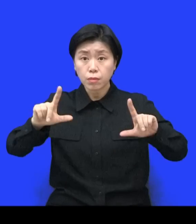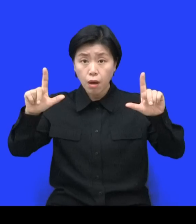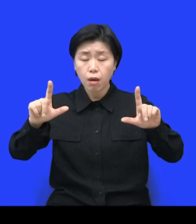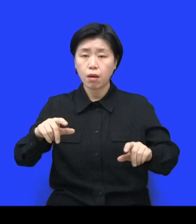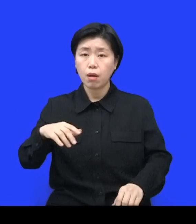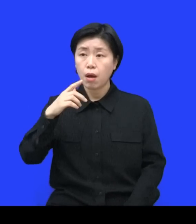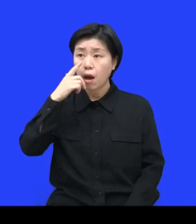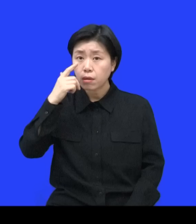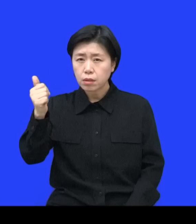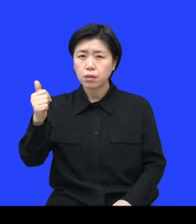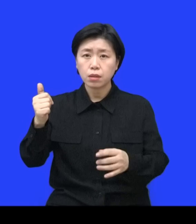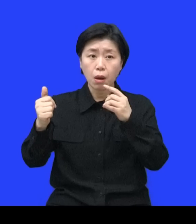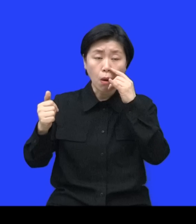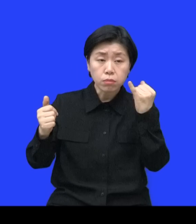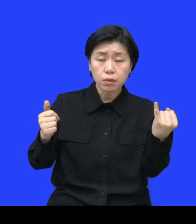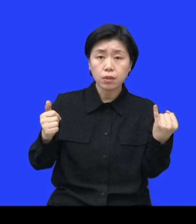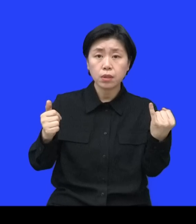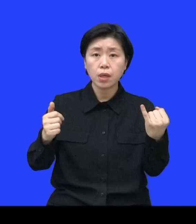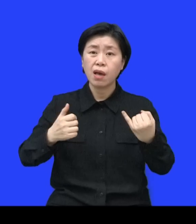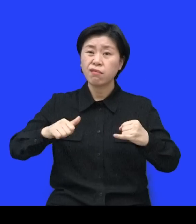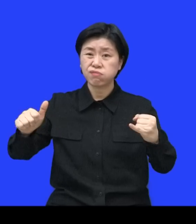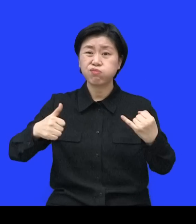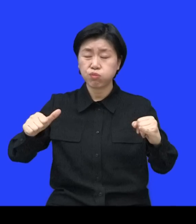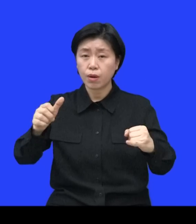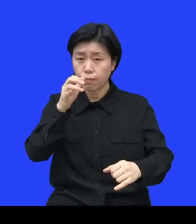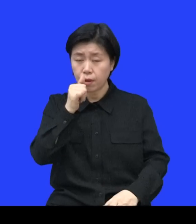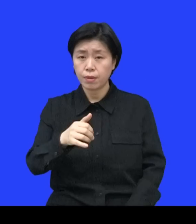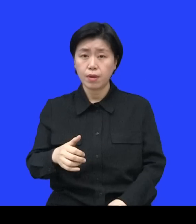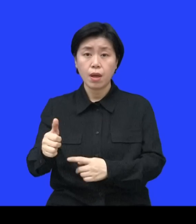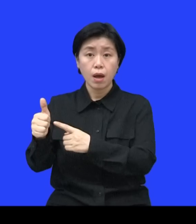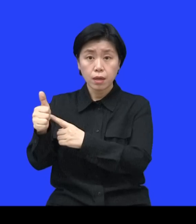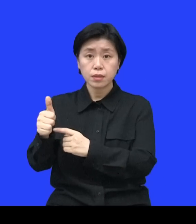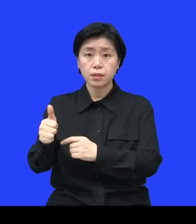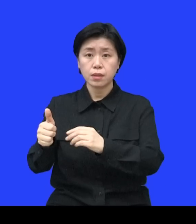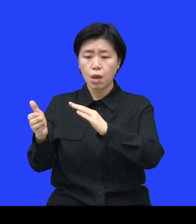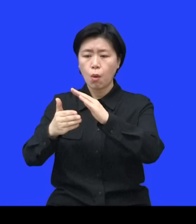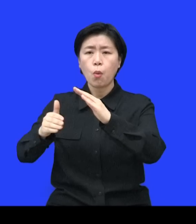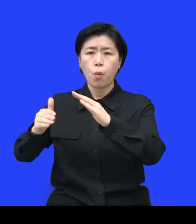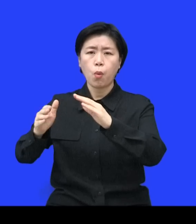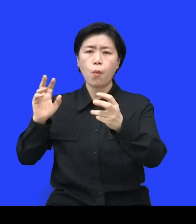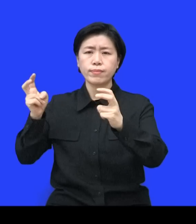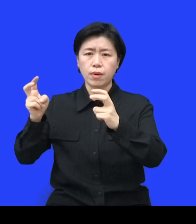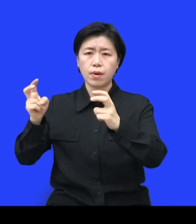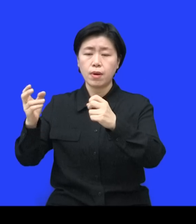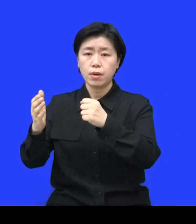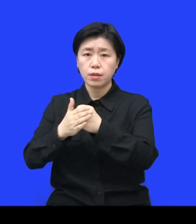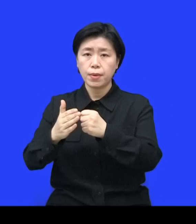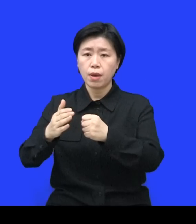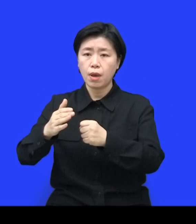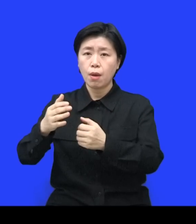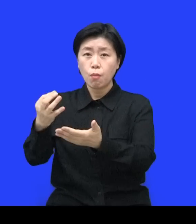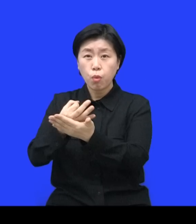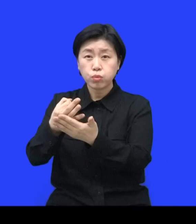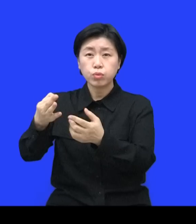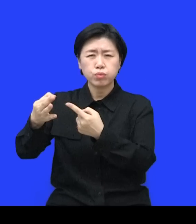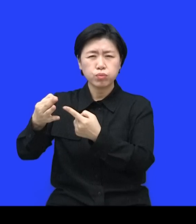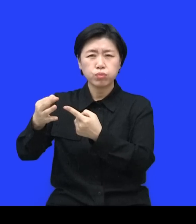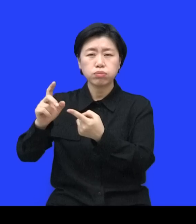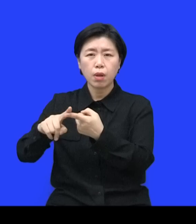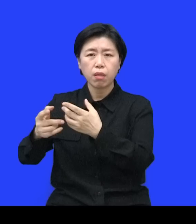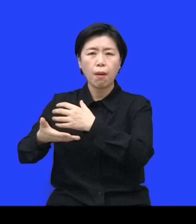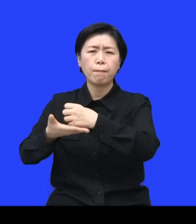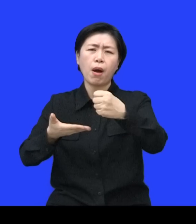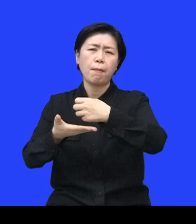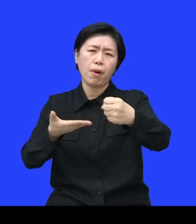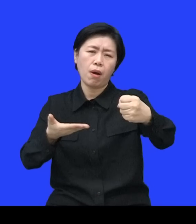일하기 시작한다 그러고 아버님 직장이 이제 공기업이었는데 차압이 들어오니까 급여 차압이 들어오니까 뭐 거기도 나오시게